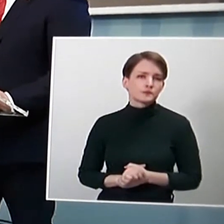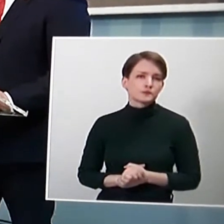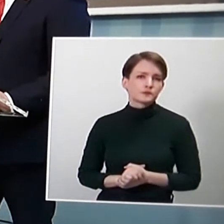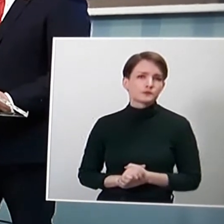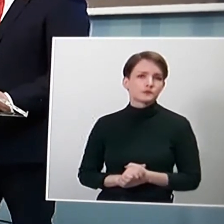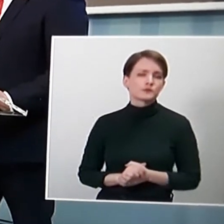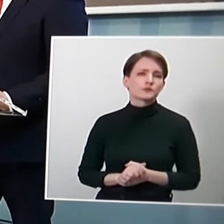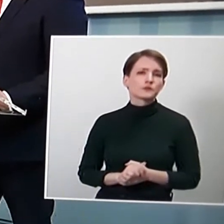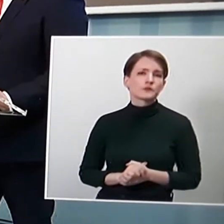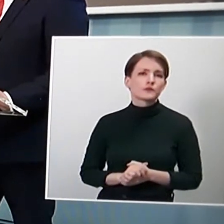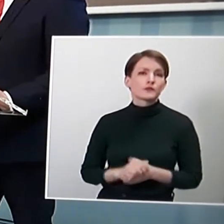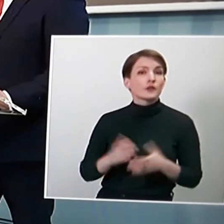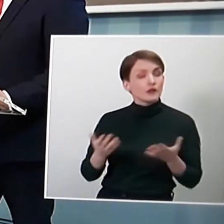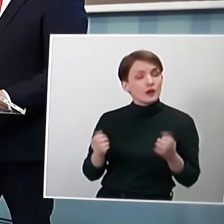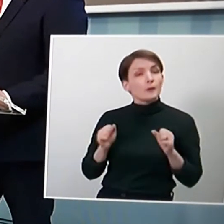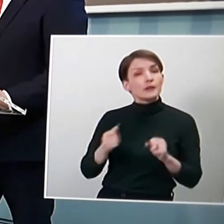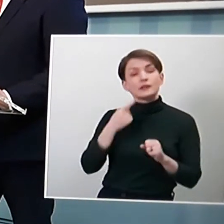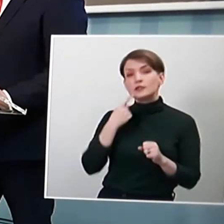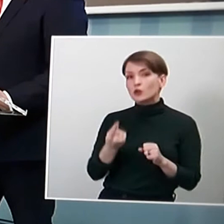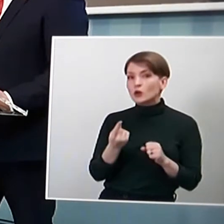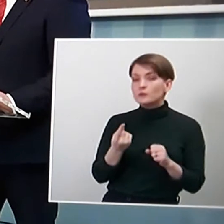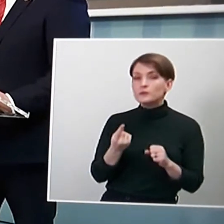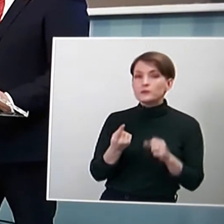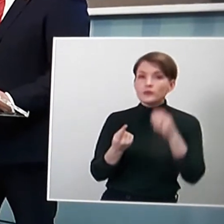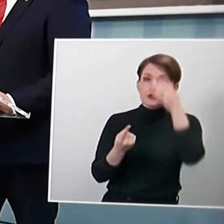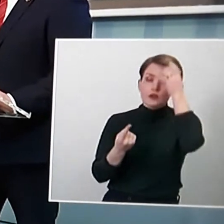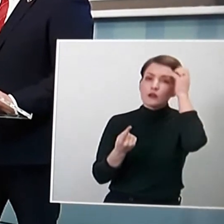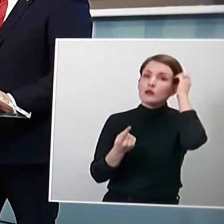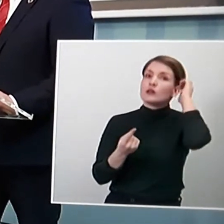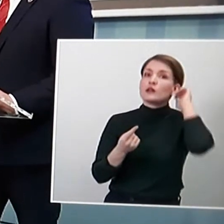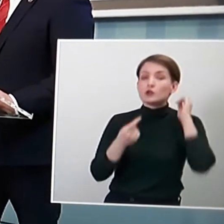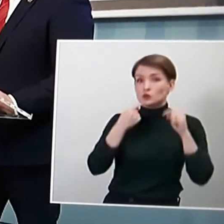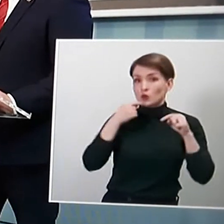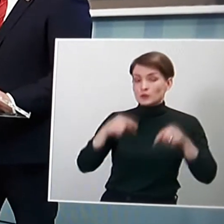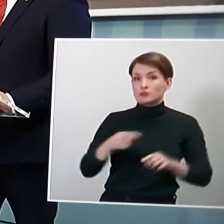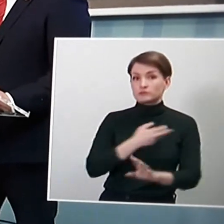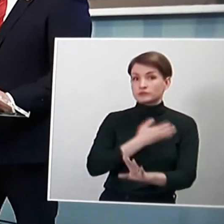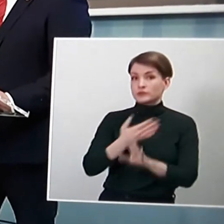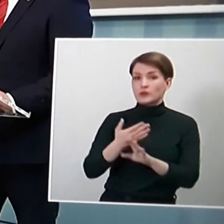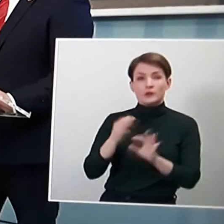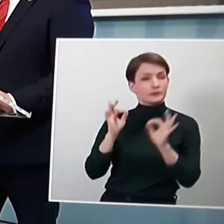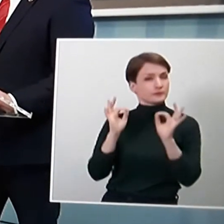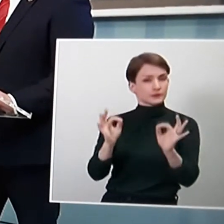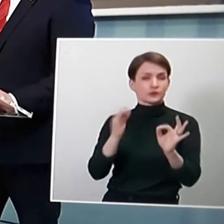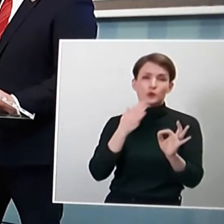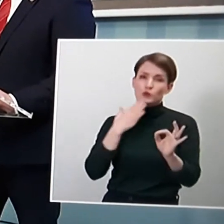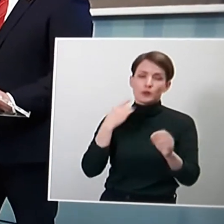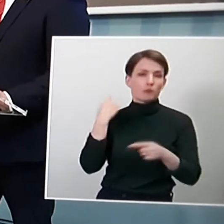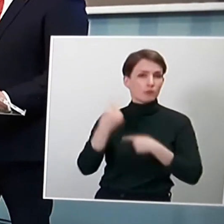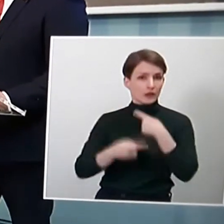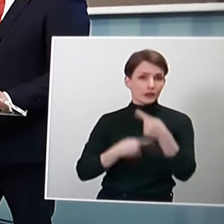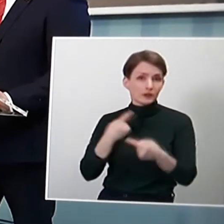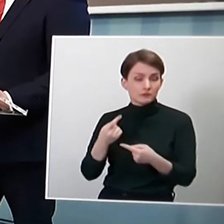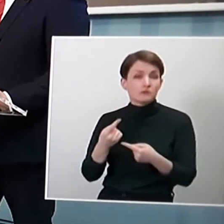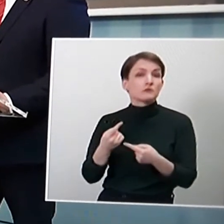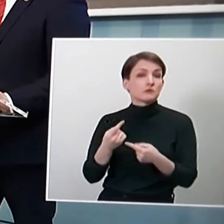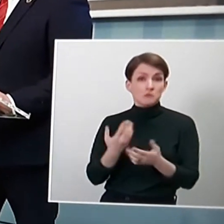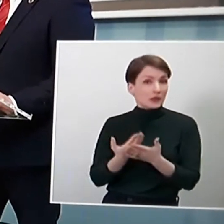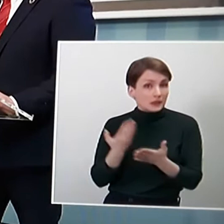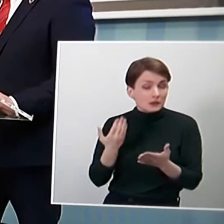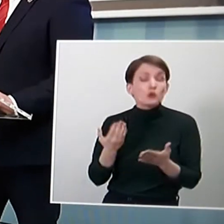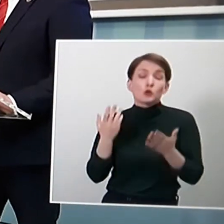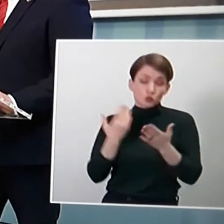Täytyy sanoa, että se, että Suomessa on pärjätty näin hyvin, niin totta kai johtuu siitä, mitä toimia Suomessa on